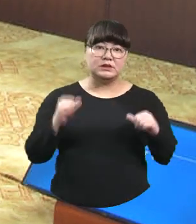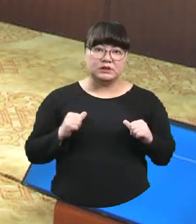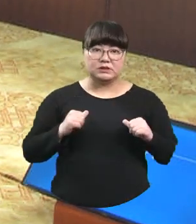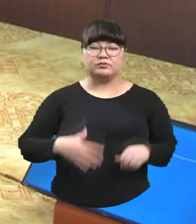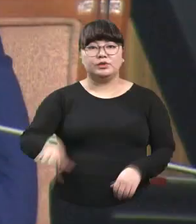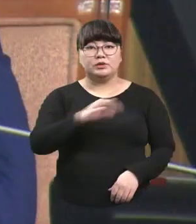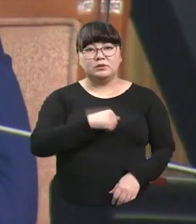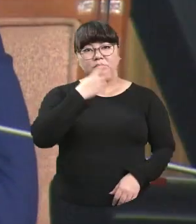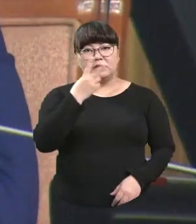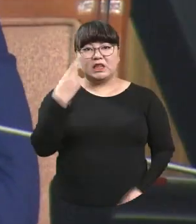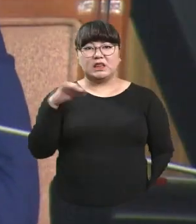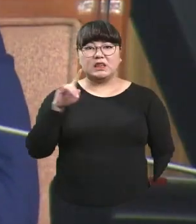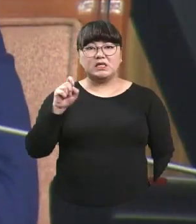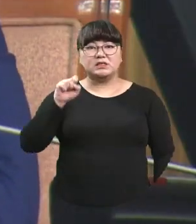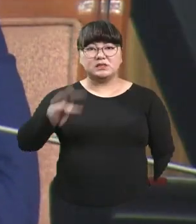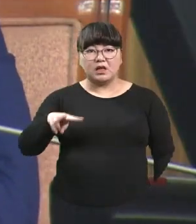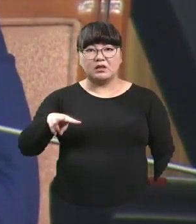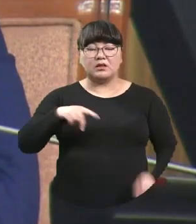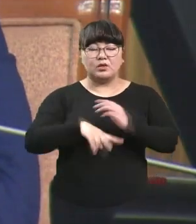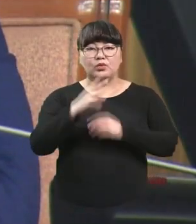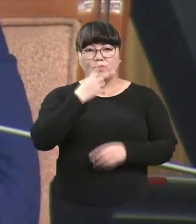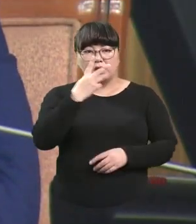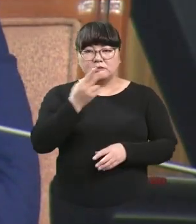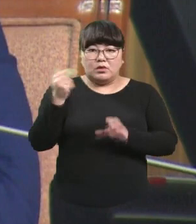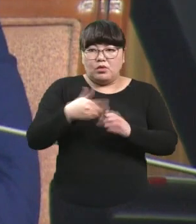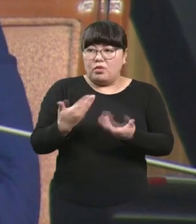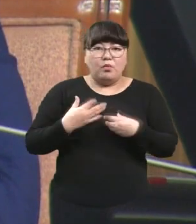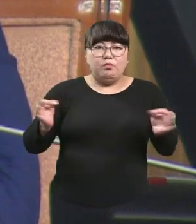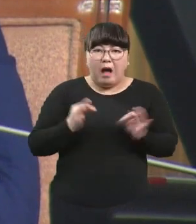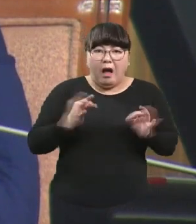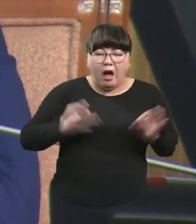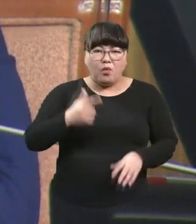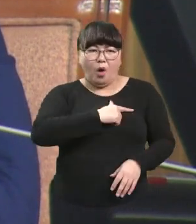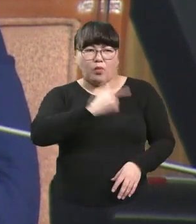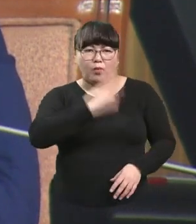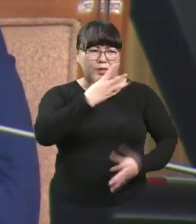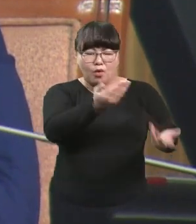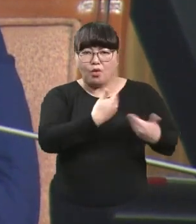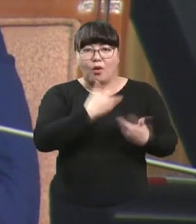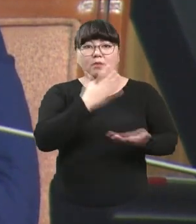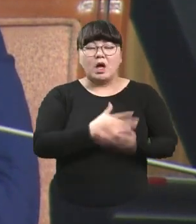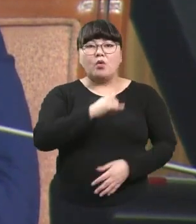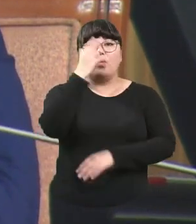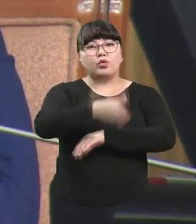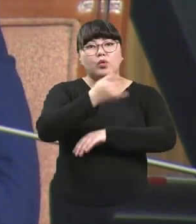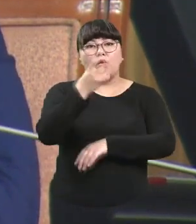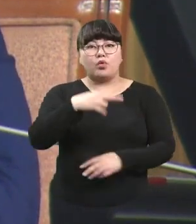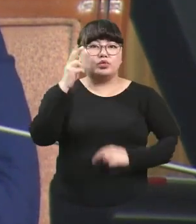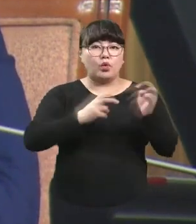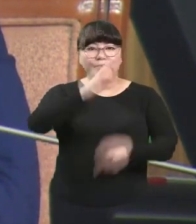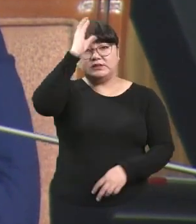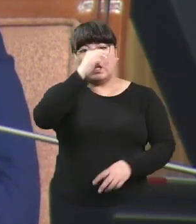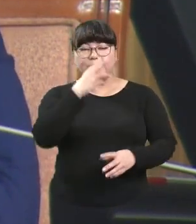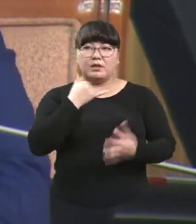иргэдээс дизель түвшний хомсдол хязгаарлалт олгож байгаа асуудлын талаар гомдлогчлууд ирж байгаа. Энэ талаар уулын хөвөнд үйлдвэрийн